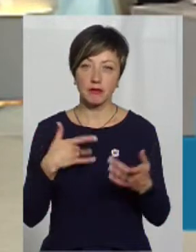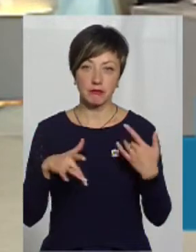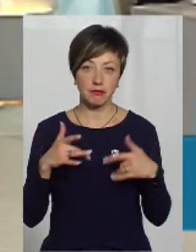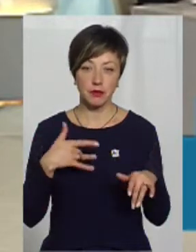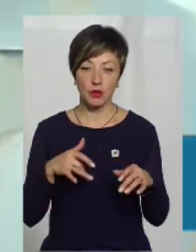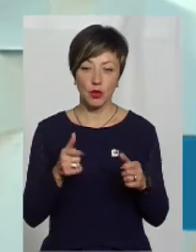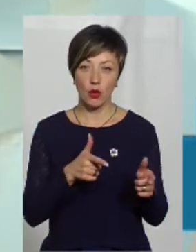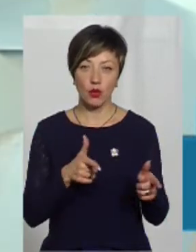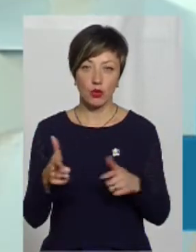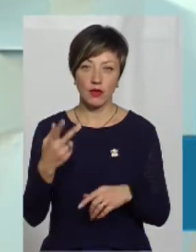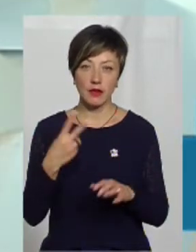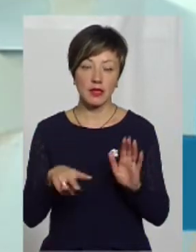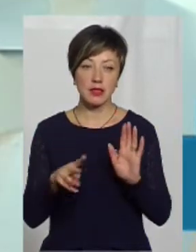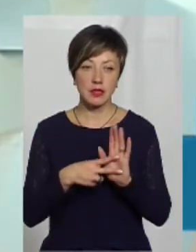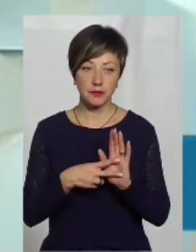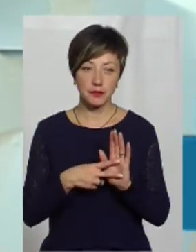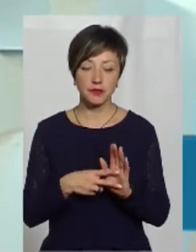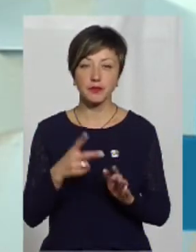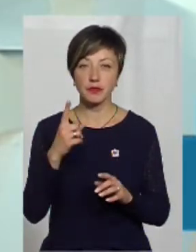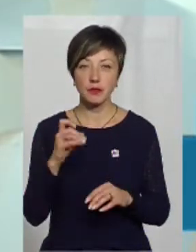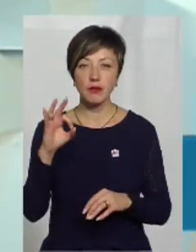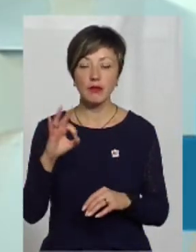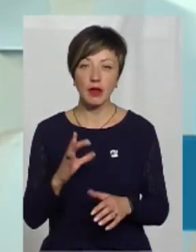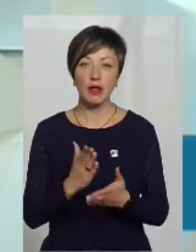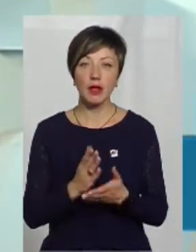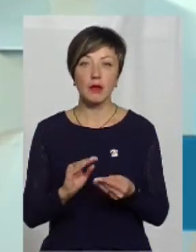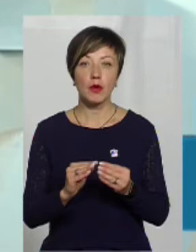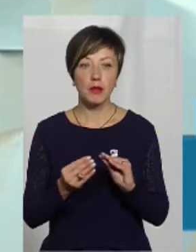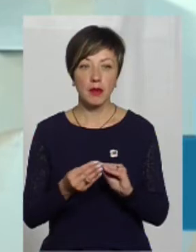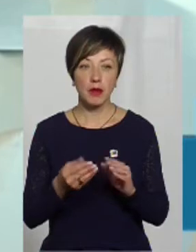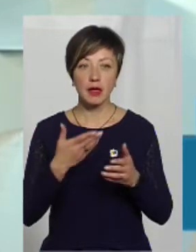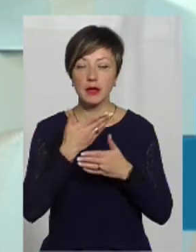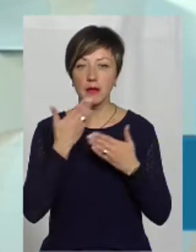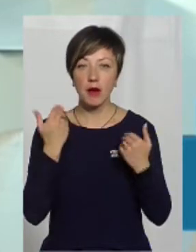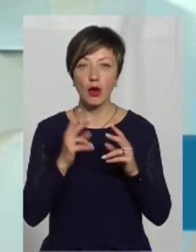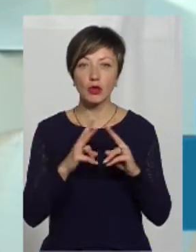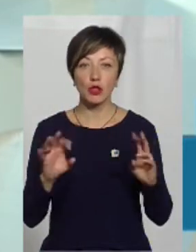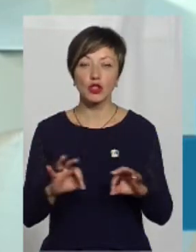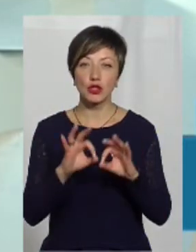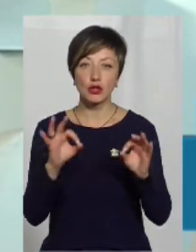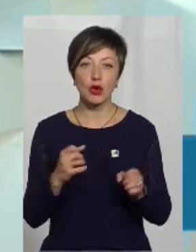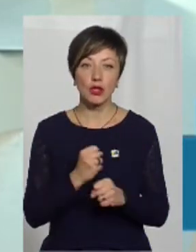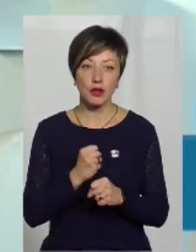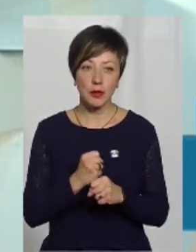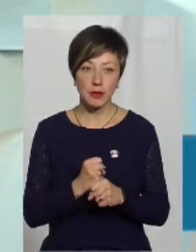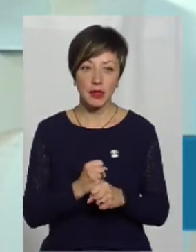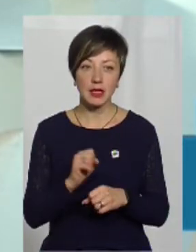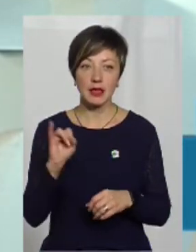нас уже сьогодні готові 27. Однозначно є проблеми. Немає їх у тих, хто нічого не робить.